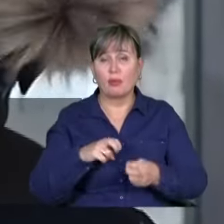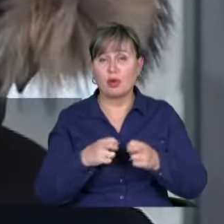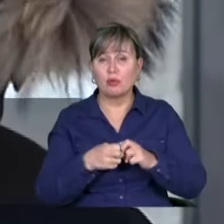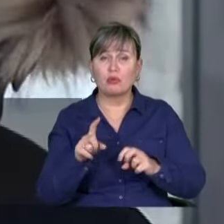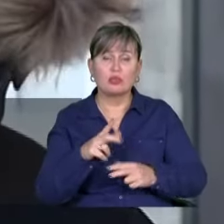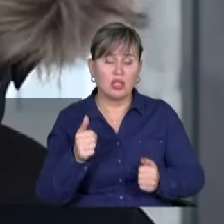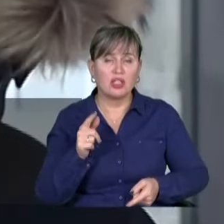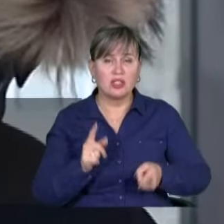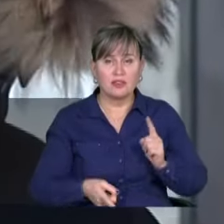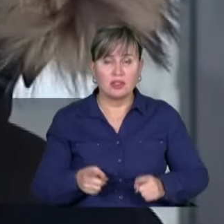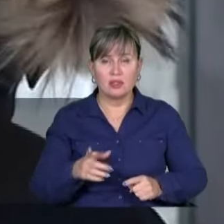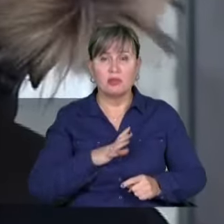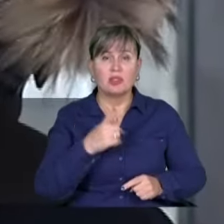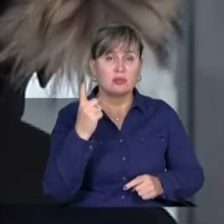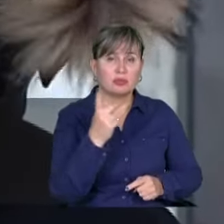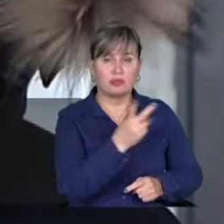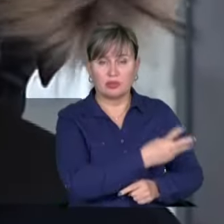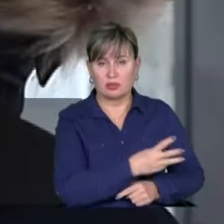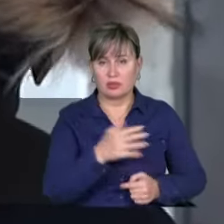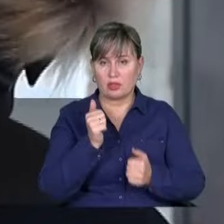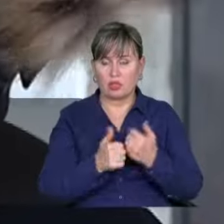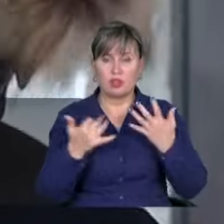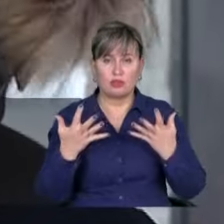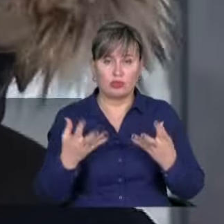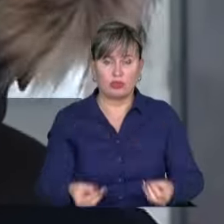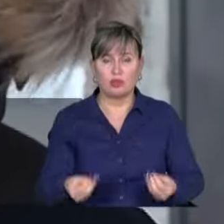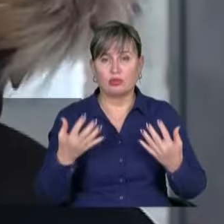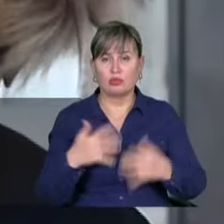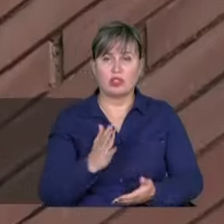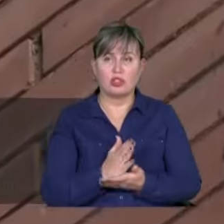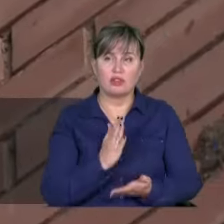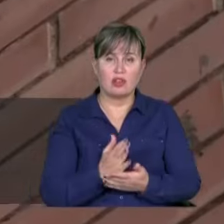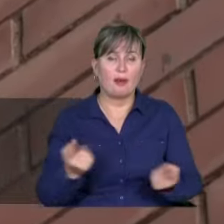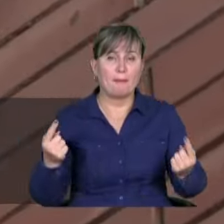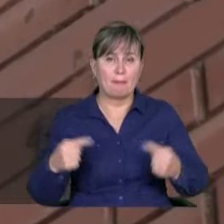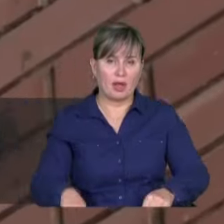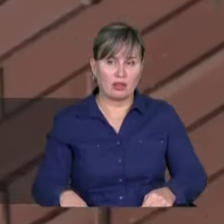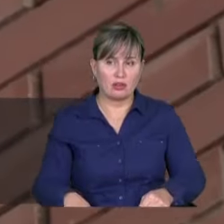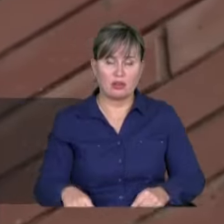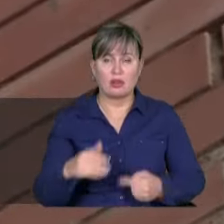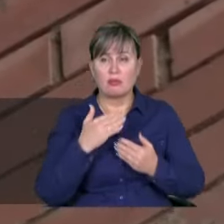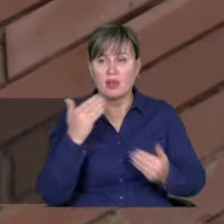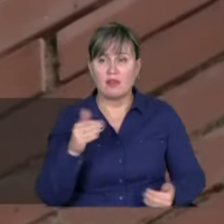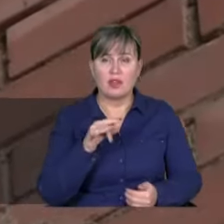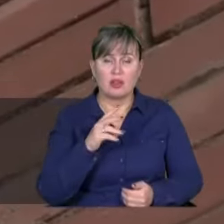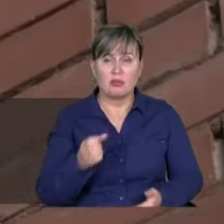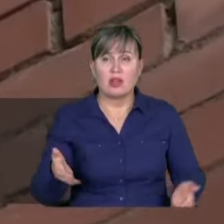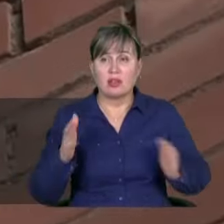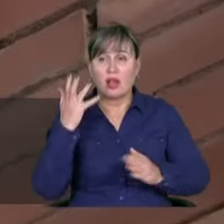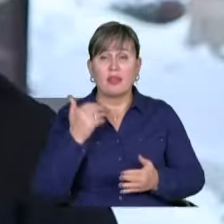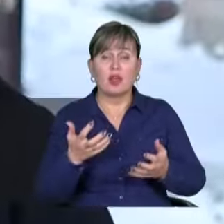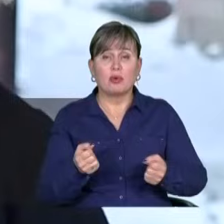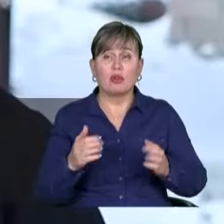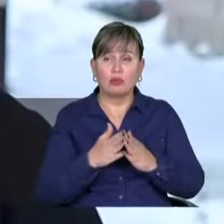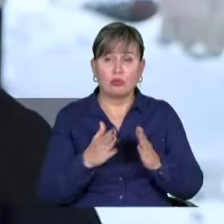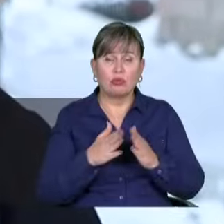да, действительно заставила 3 подрядные организации, и каждая на сегодняшний день уже является банкротами. Там, как бы, последняя фирма осталась. Когда принимали, дом